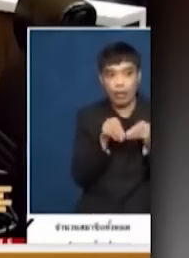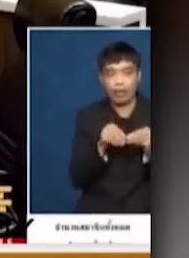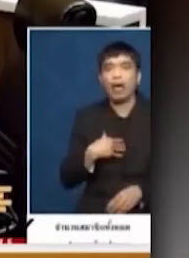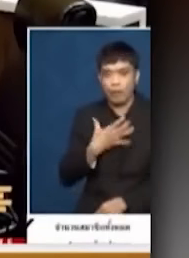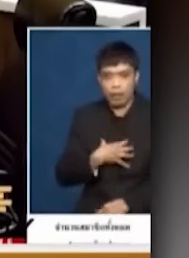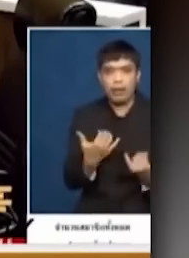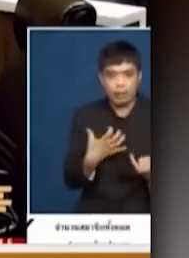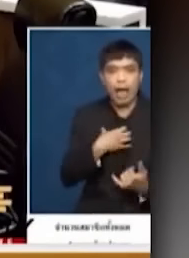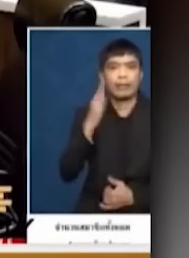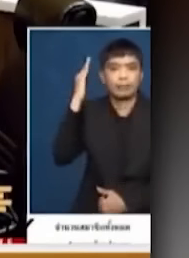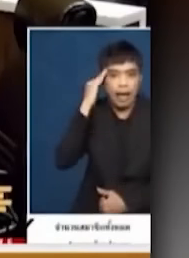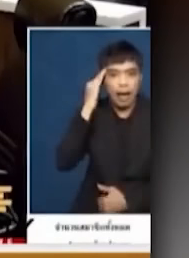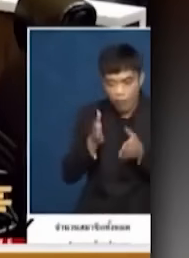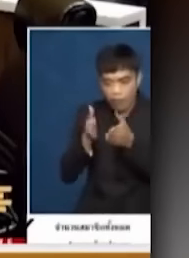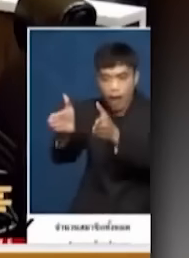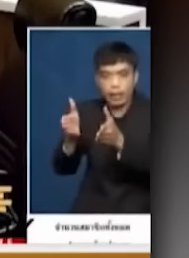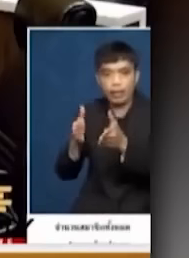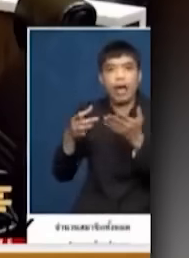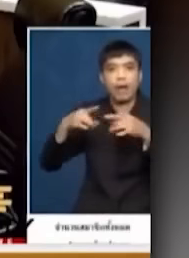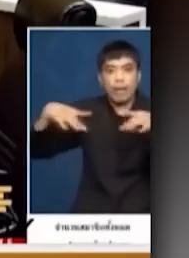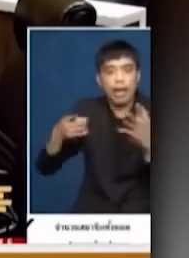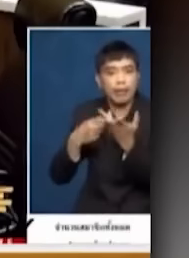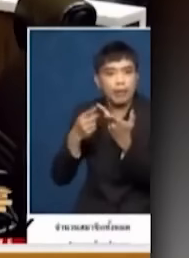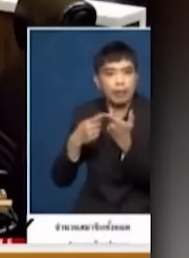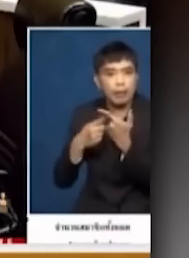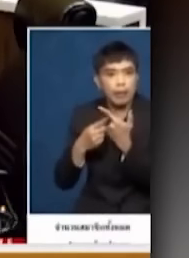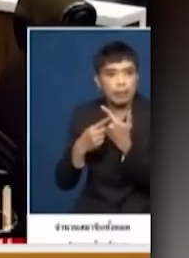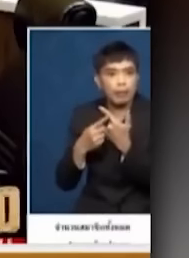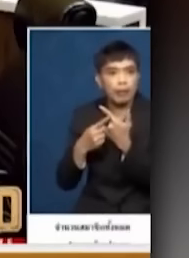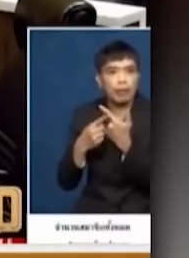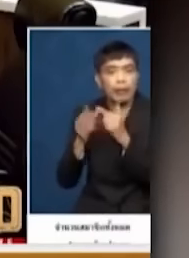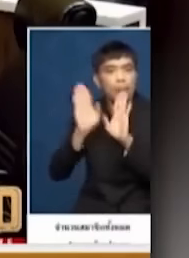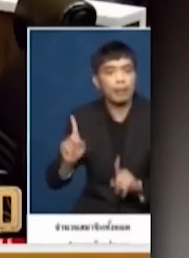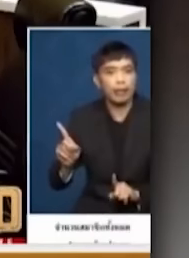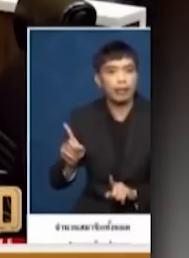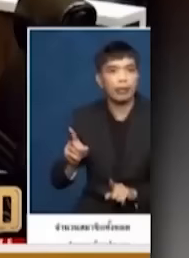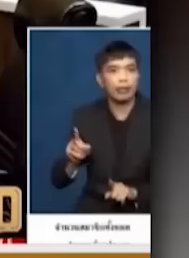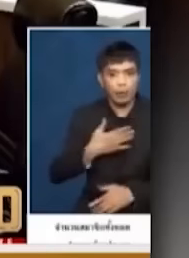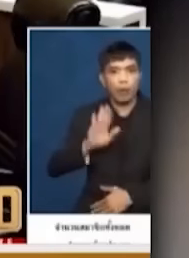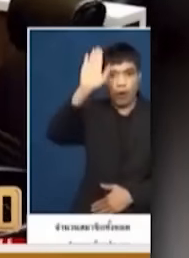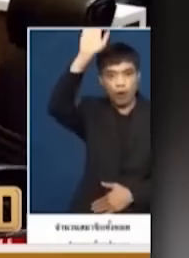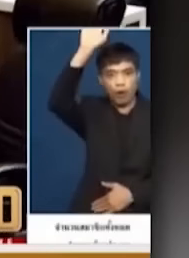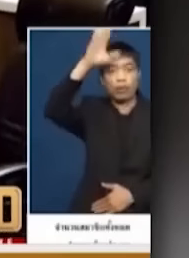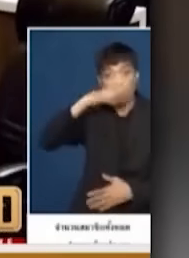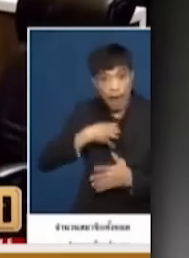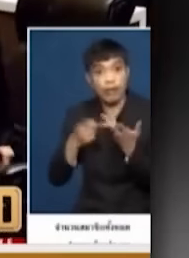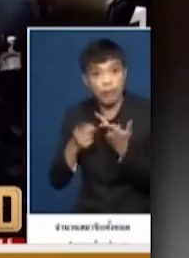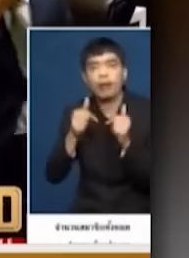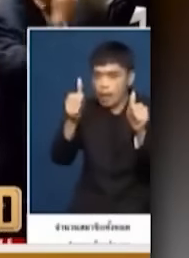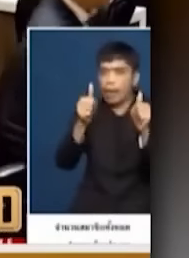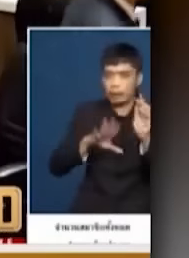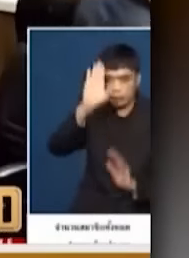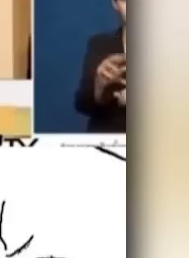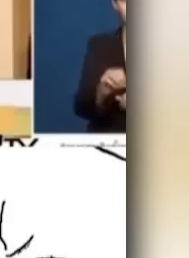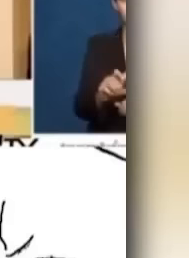สก้าวไกลเล่นเกมการเมืองให้นับองค์ประชุมเจอฝ่ายรัฐบาลให้นับองค์ประชุมแบบขานชื่อเ พื่ อน ส มาชิกเดี๋ยวเราไปดูเขาประมวลบรรย